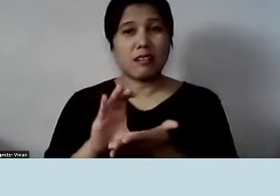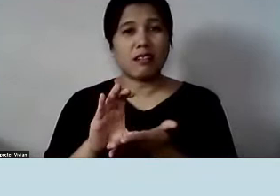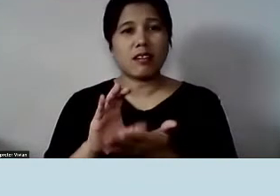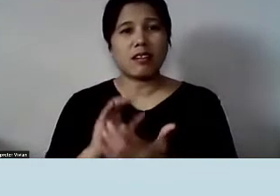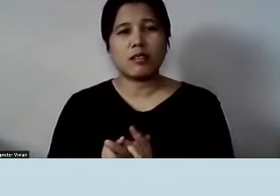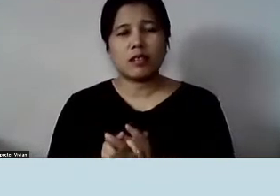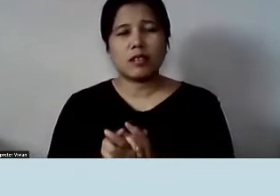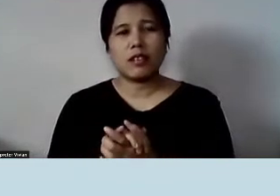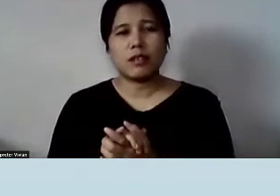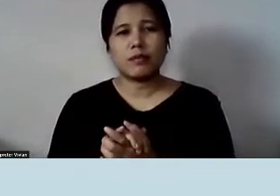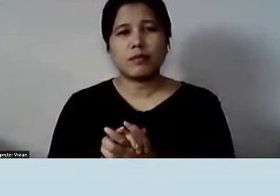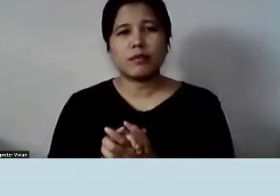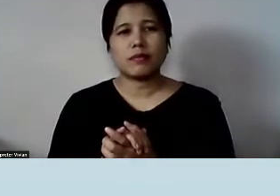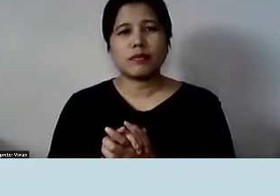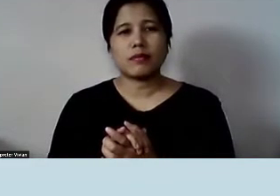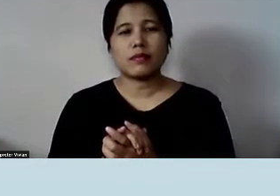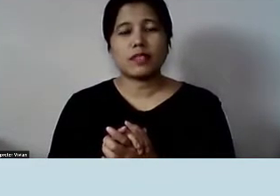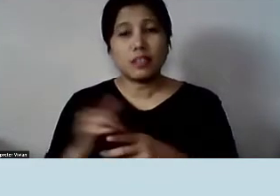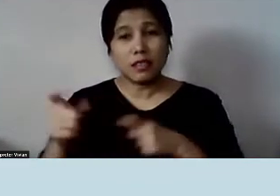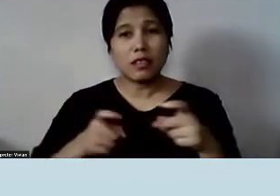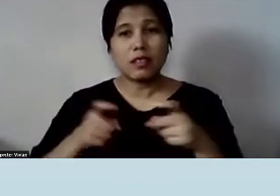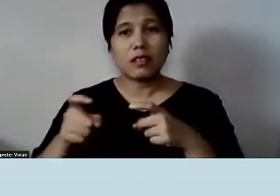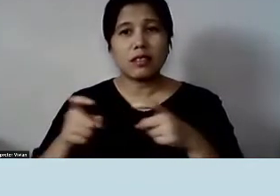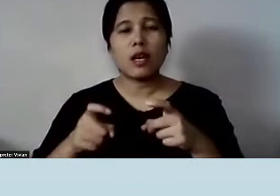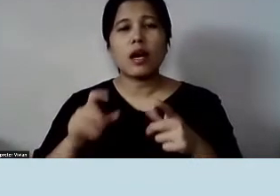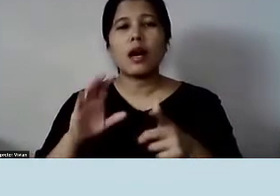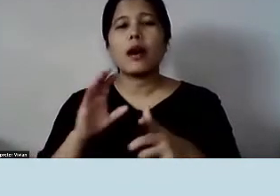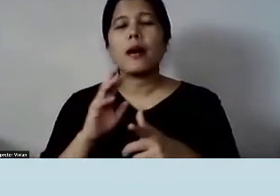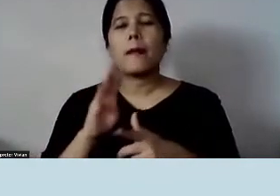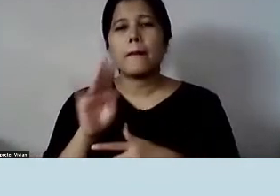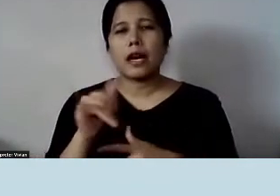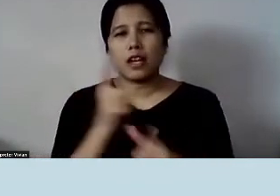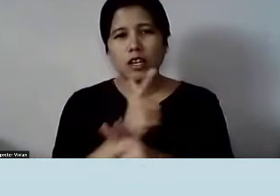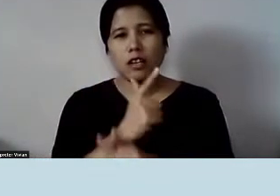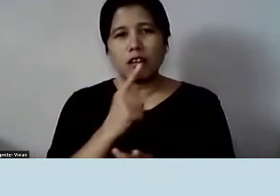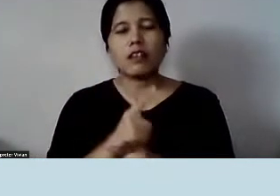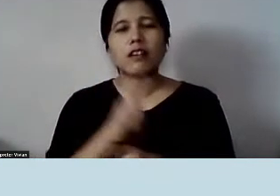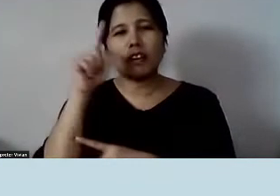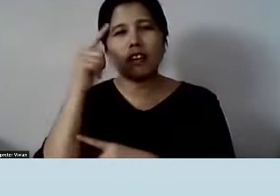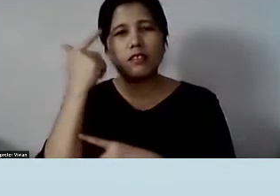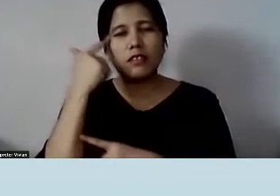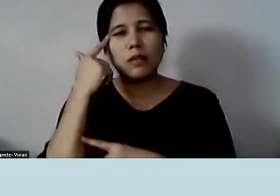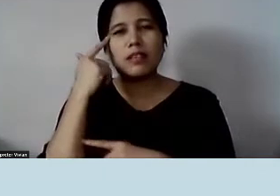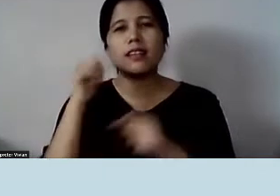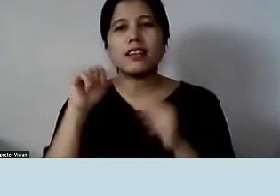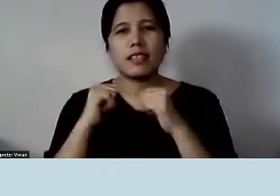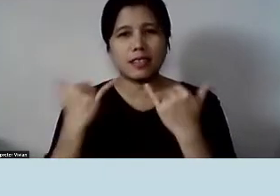run by the local government units or other government agencies.